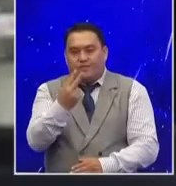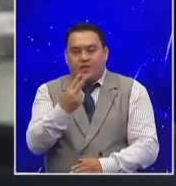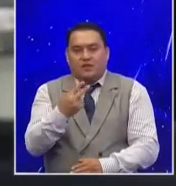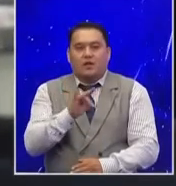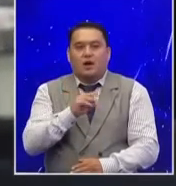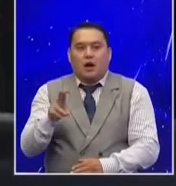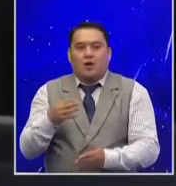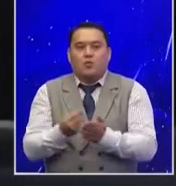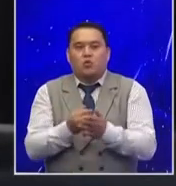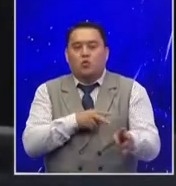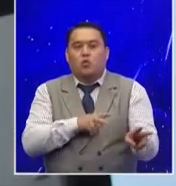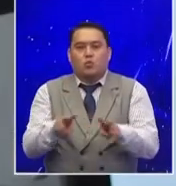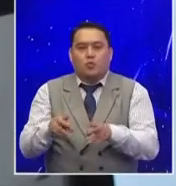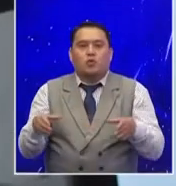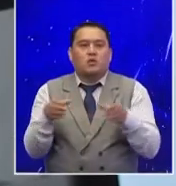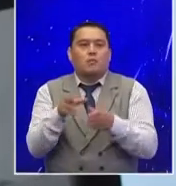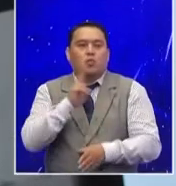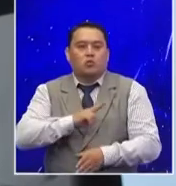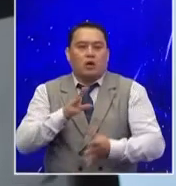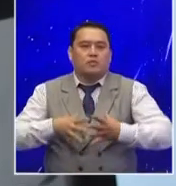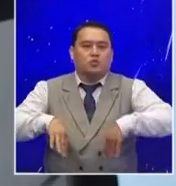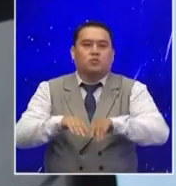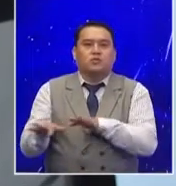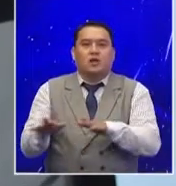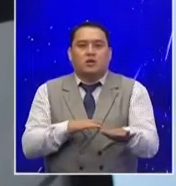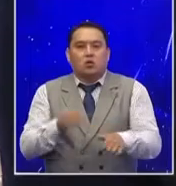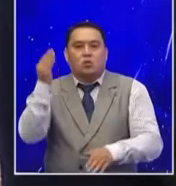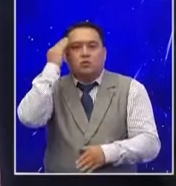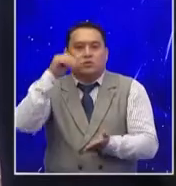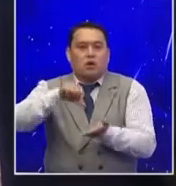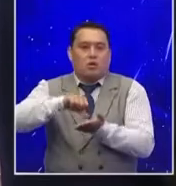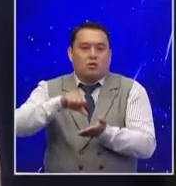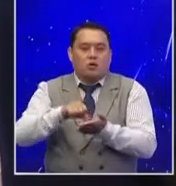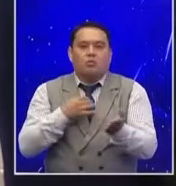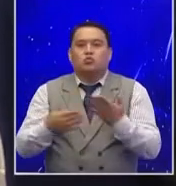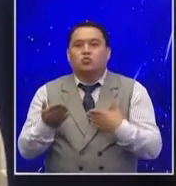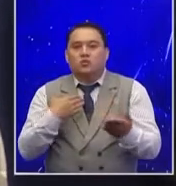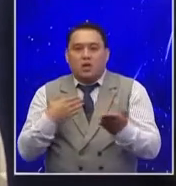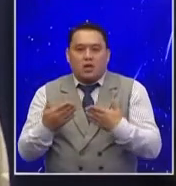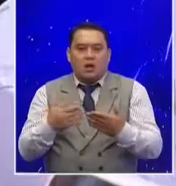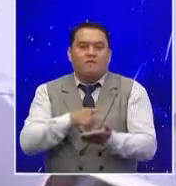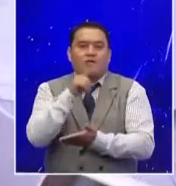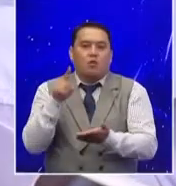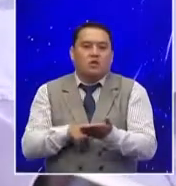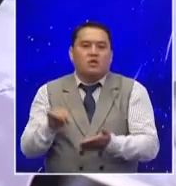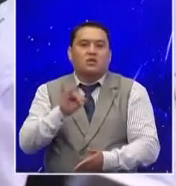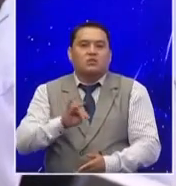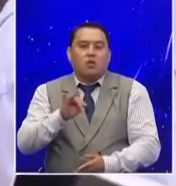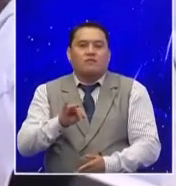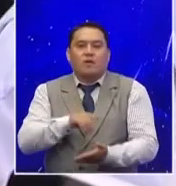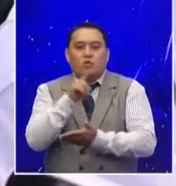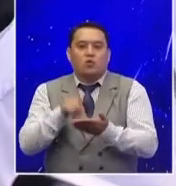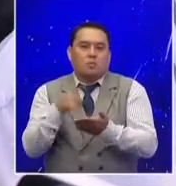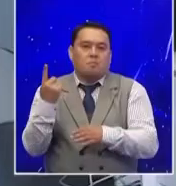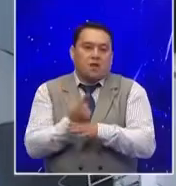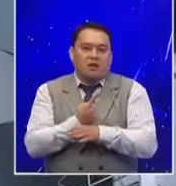республиканскую мониторинговую группу за работой. Многие общественные деятели приняли участие в проведенных обсуждениях, подняв интересующие их темы на первом